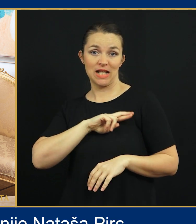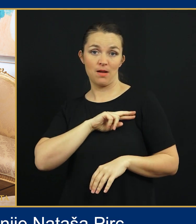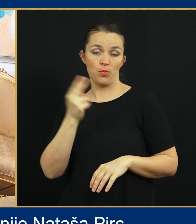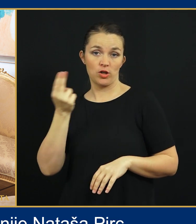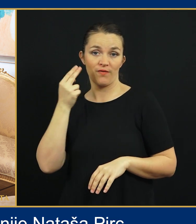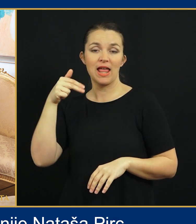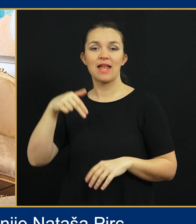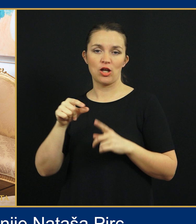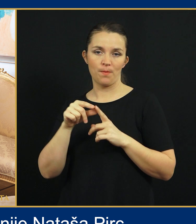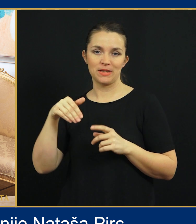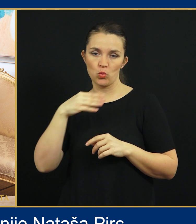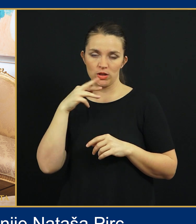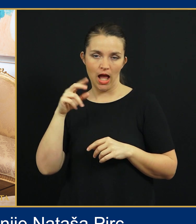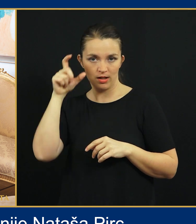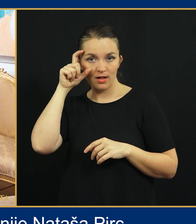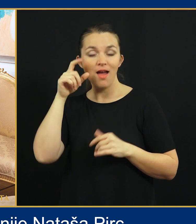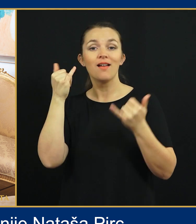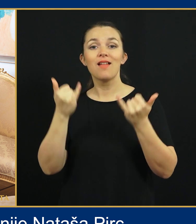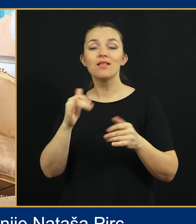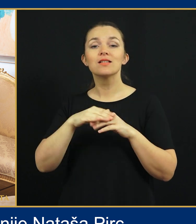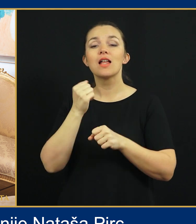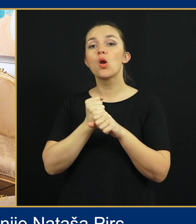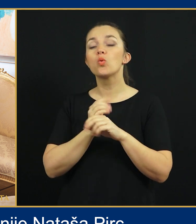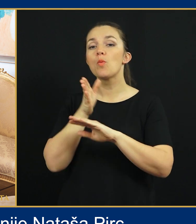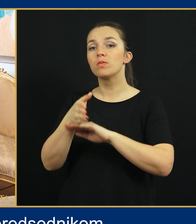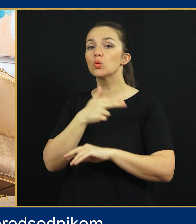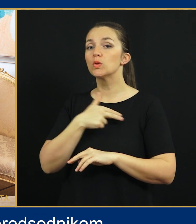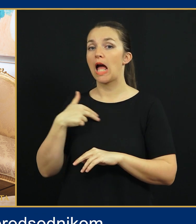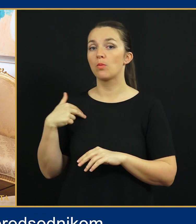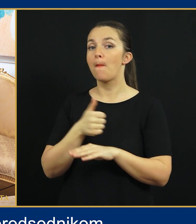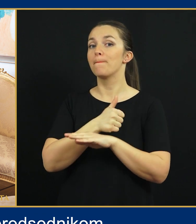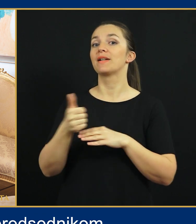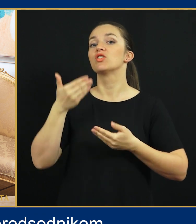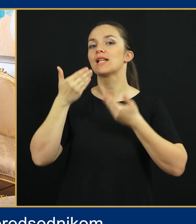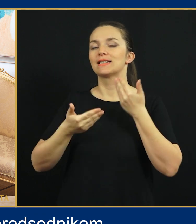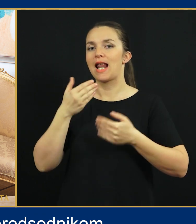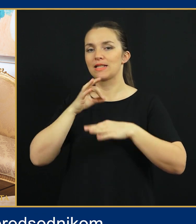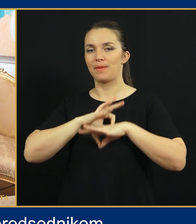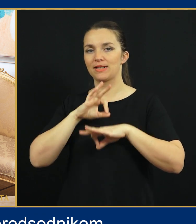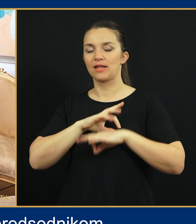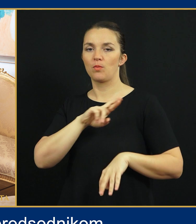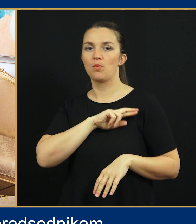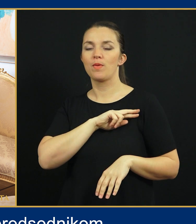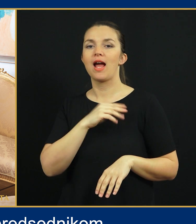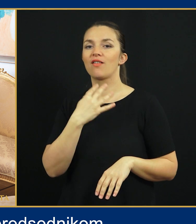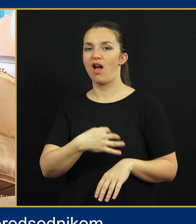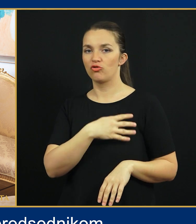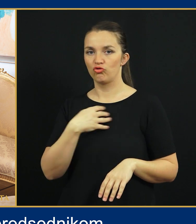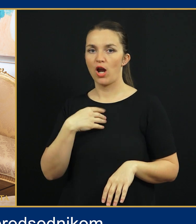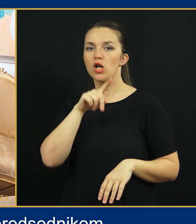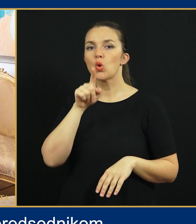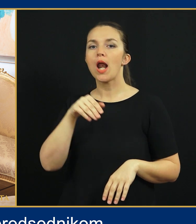Republike Slovenije Nataša Pirc Musar se je danes na delovnem obisku v Zagrebu prvič sestala s predsednikom Republike